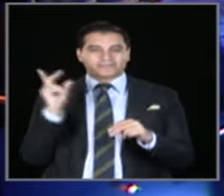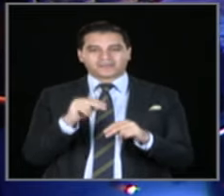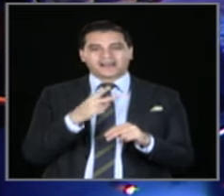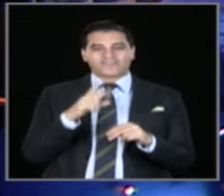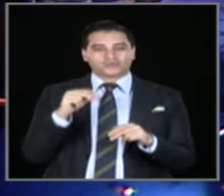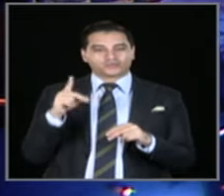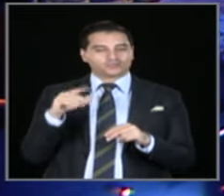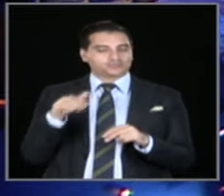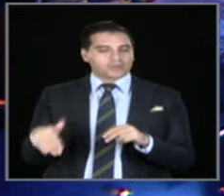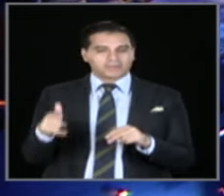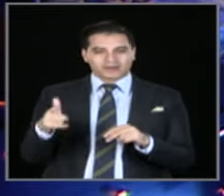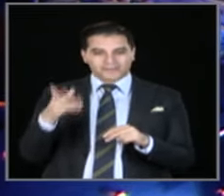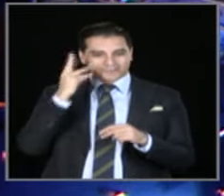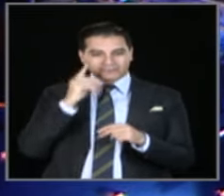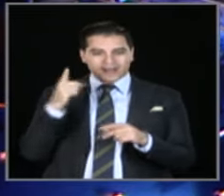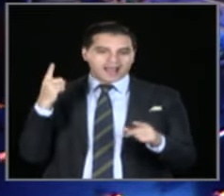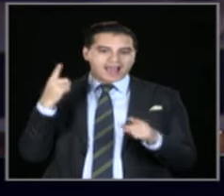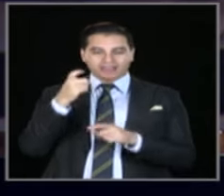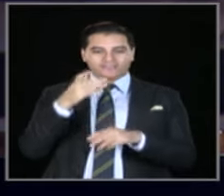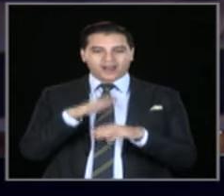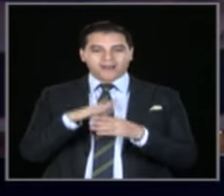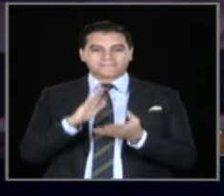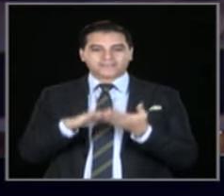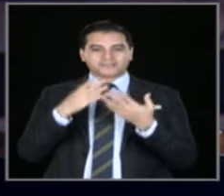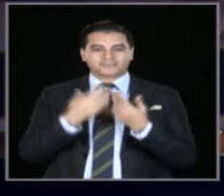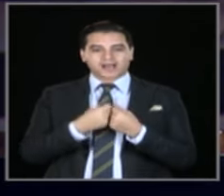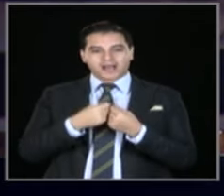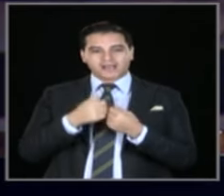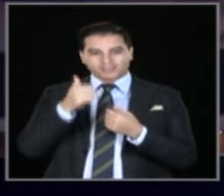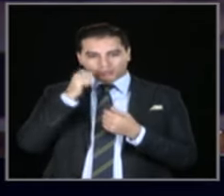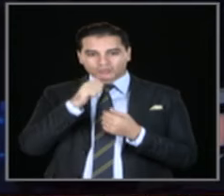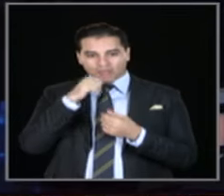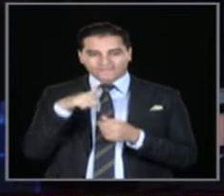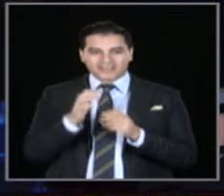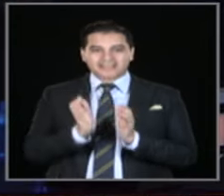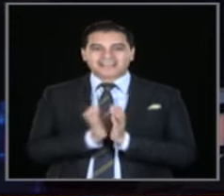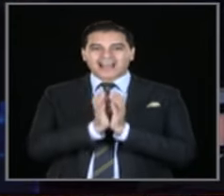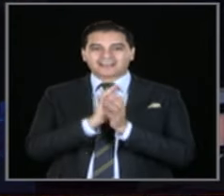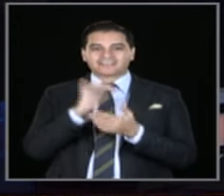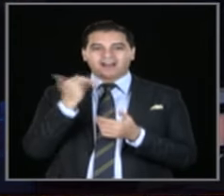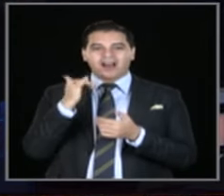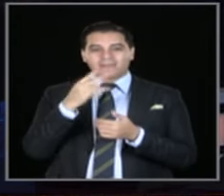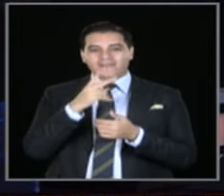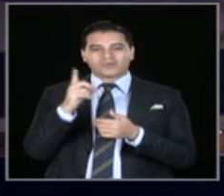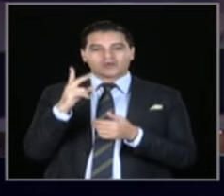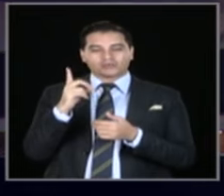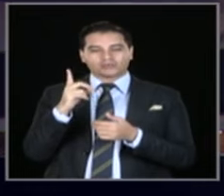مش ممكن حد ينسى هدفه مع مصر ضد السودان في كأس العرب